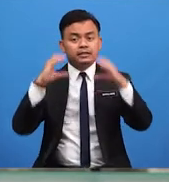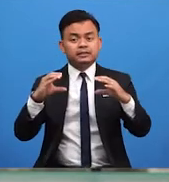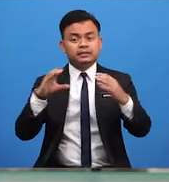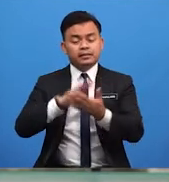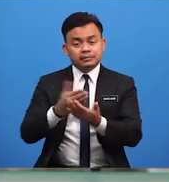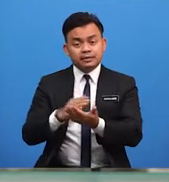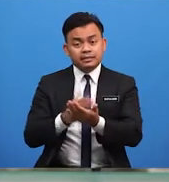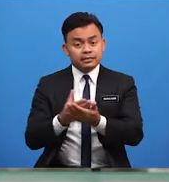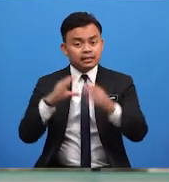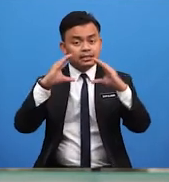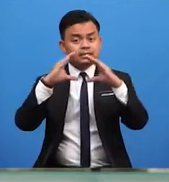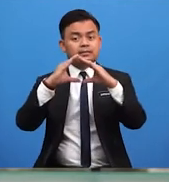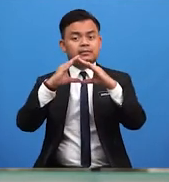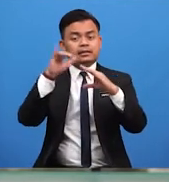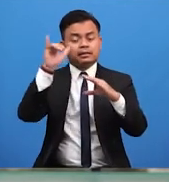yang murid-murid tahu.